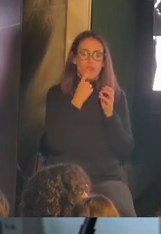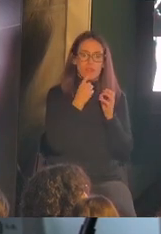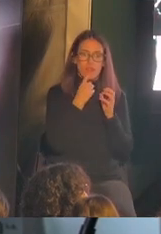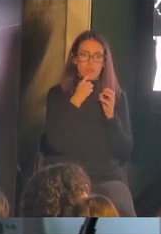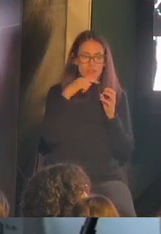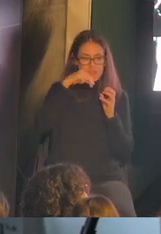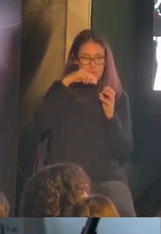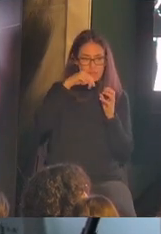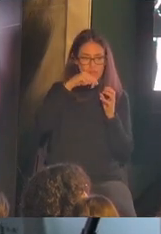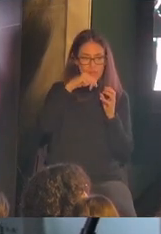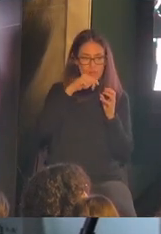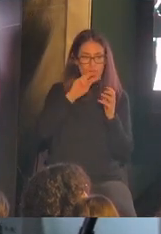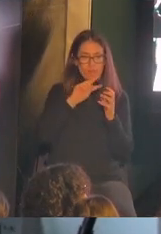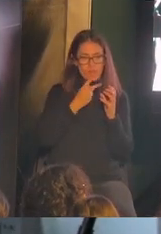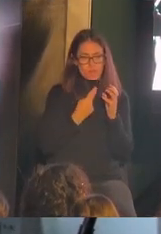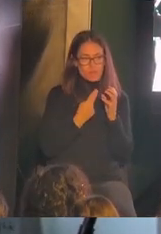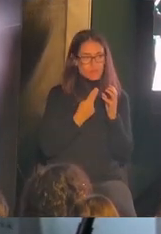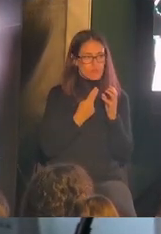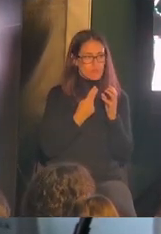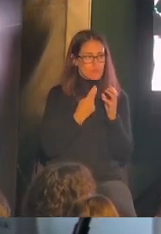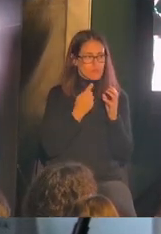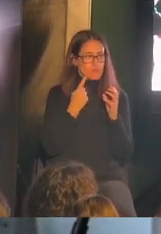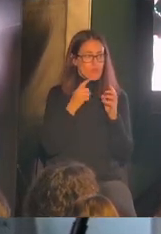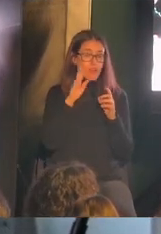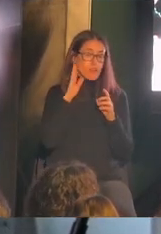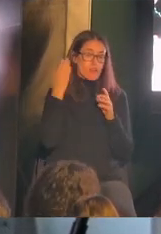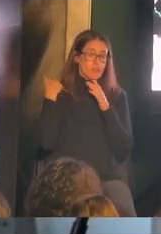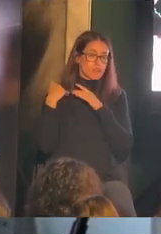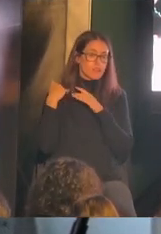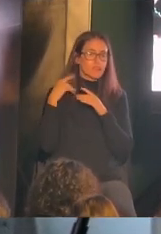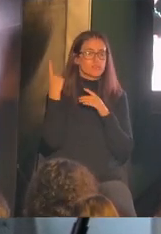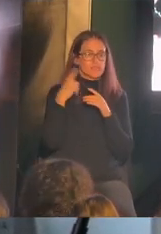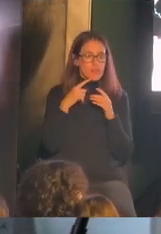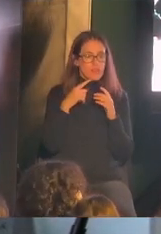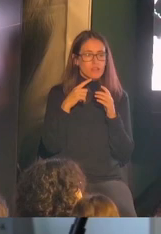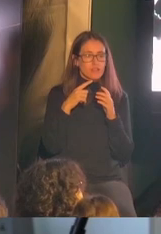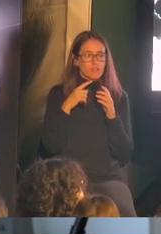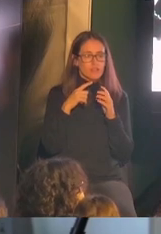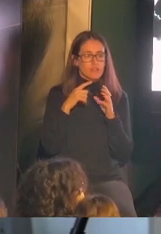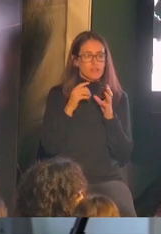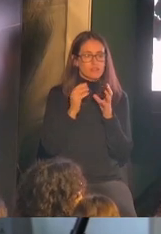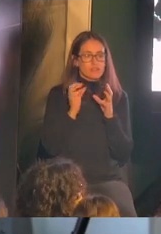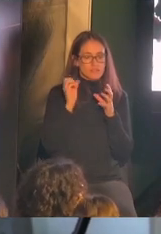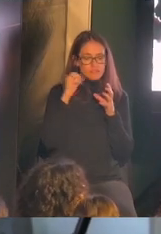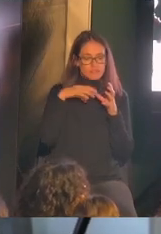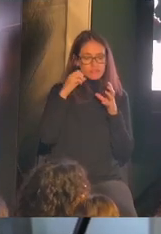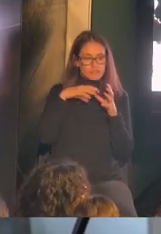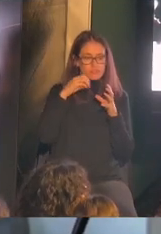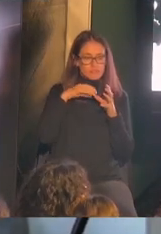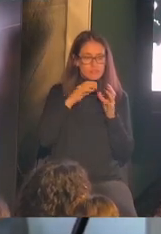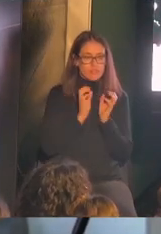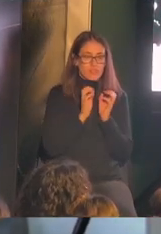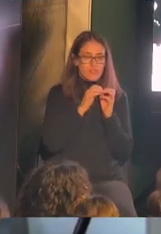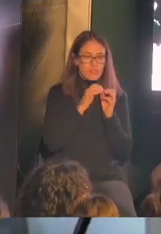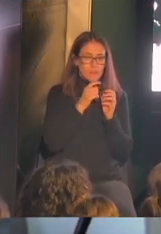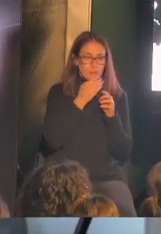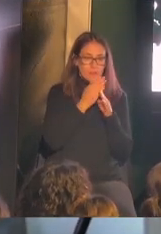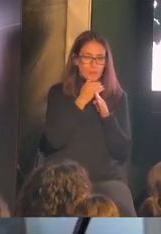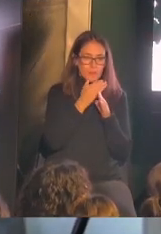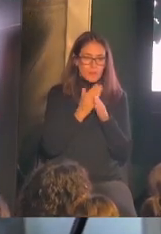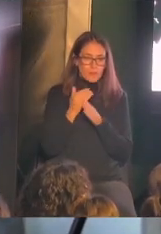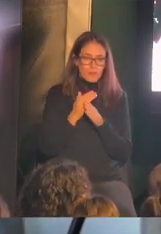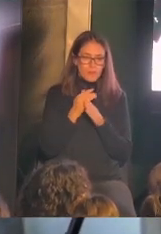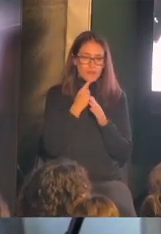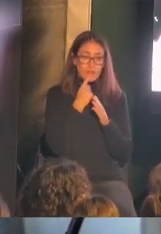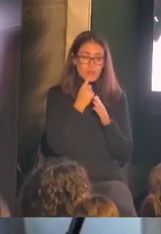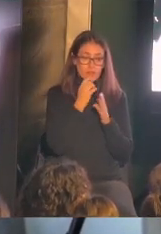hem fet un canvi. Aquest postre portava una brunoise de remolatge, és a dir, remolatge tallada a daus petits, però